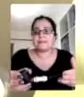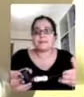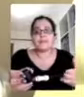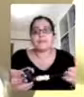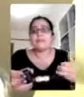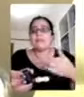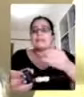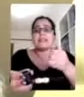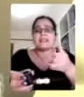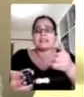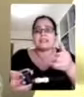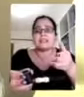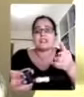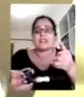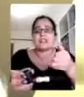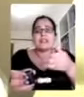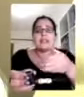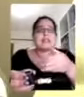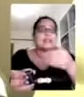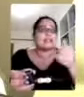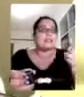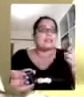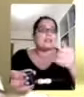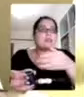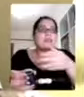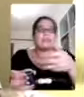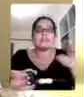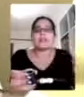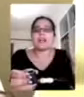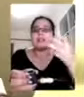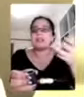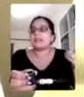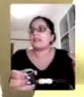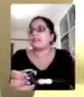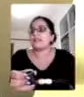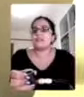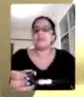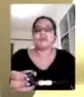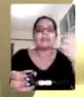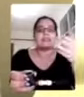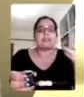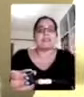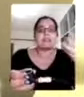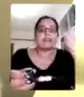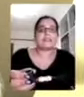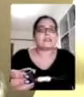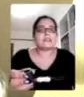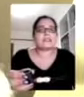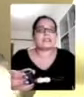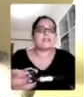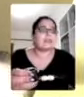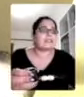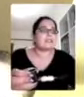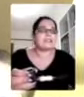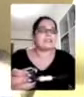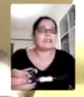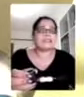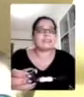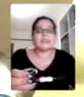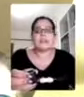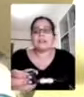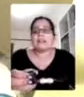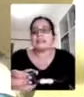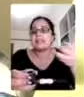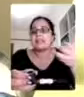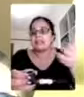isterim izleyen arkadaşlardan. Yani ne bileyim, müsaitse Çağrı Bey de katılsın, müsaitse Serkan da katılsın, Fatih de